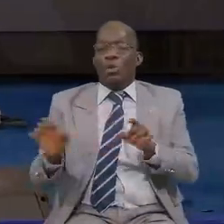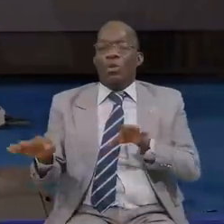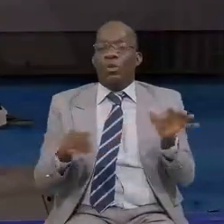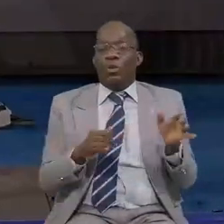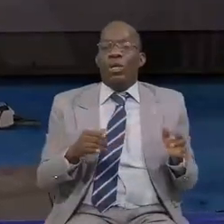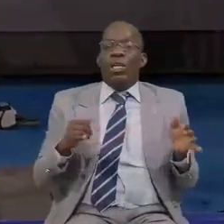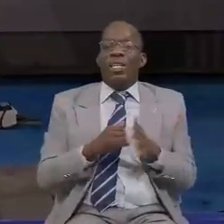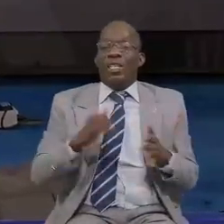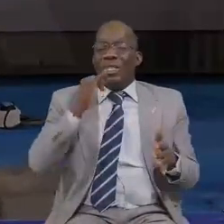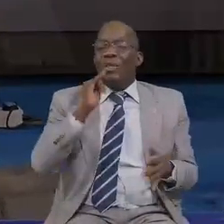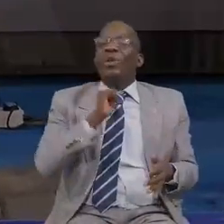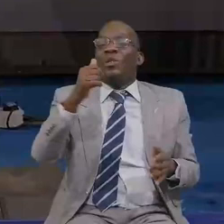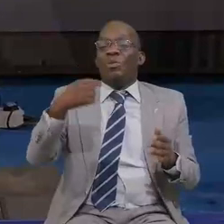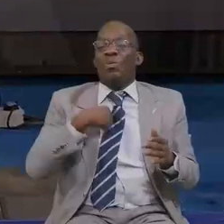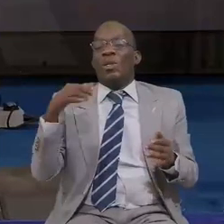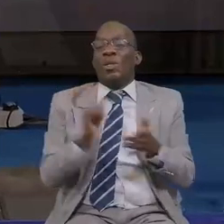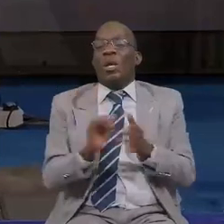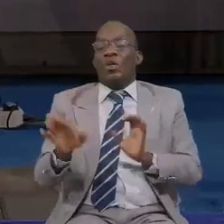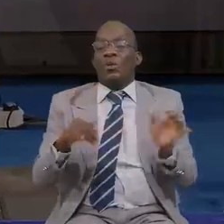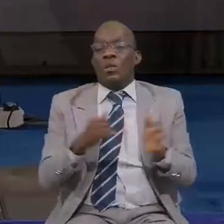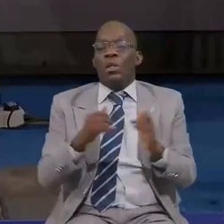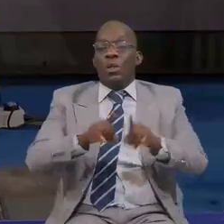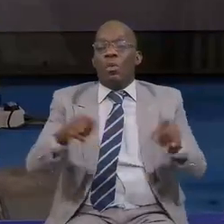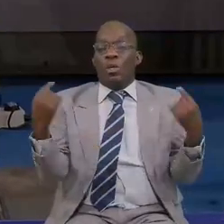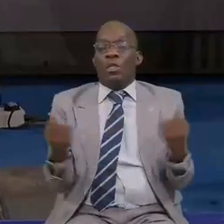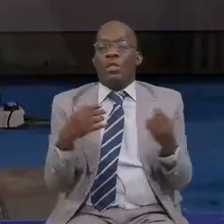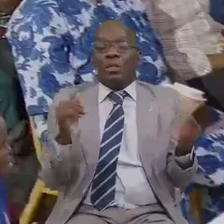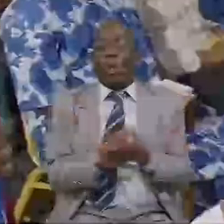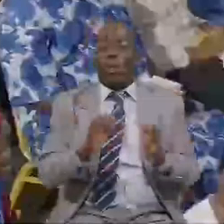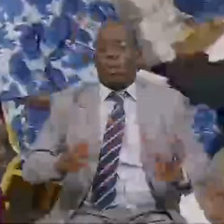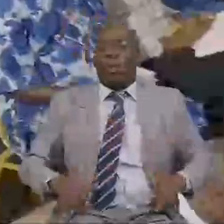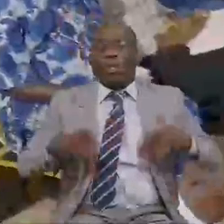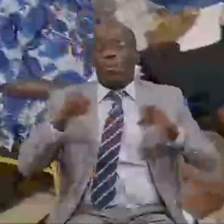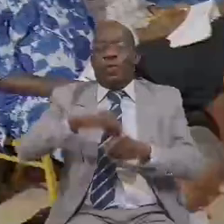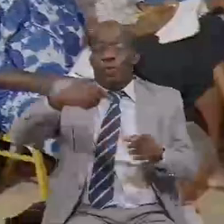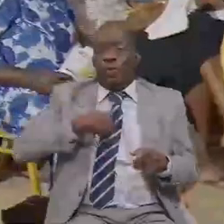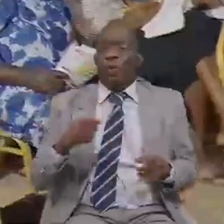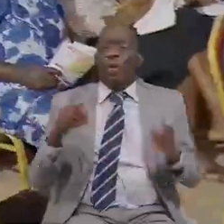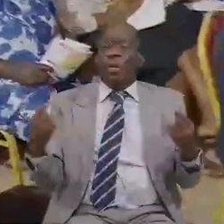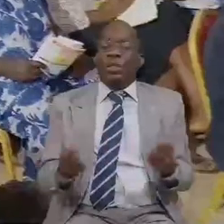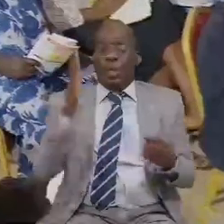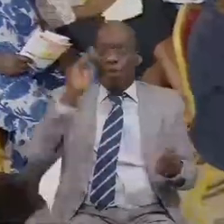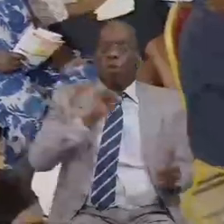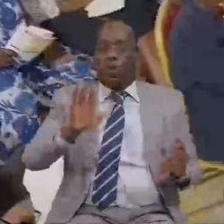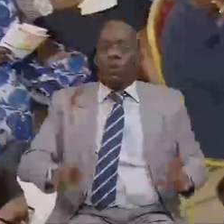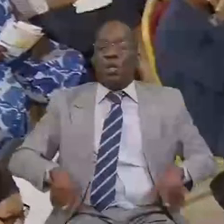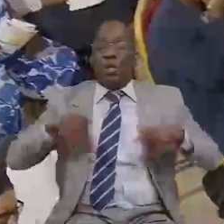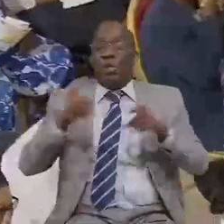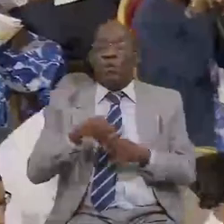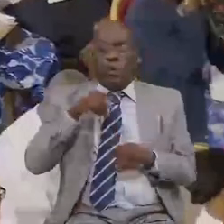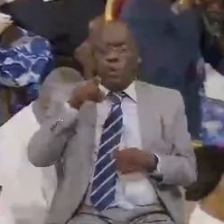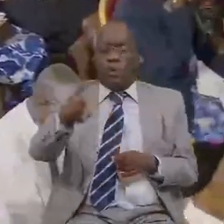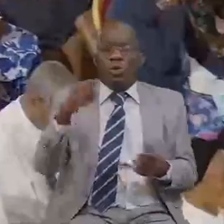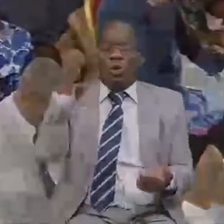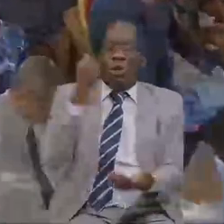le péché qui habite en moi. Le péché ne va pas habiter en toi. Dans le royaume de son Fils